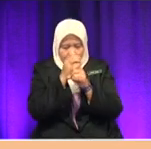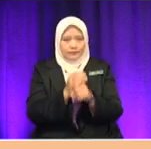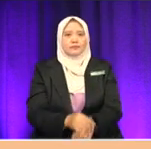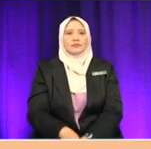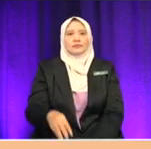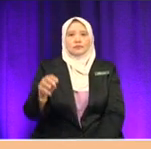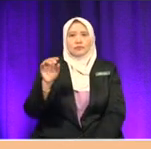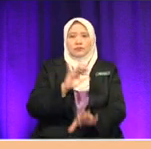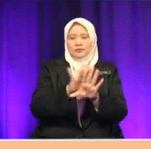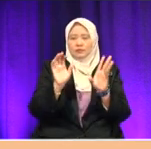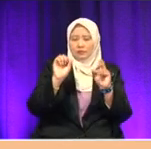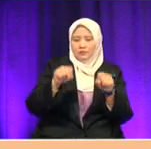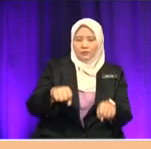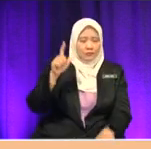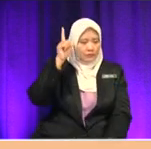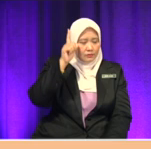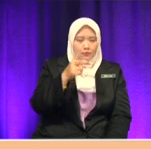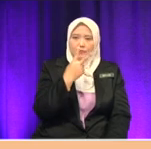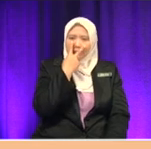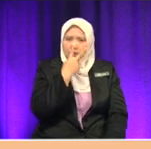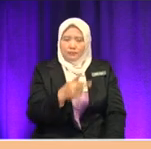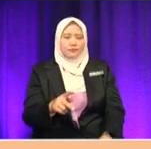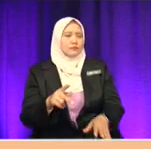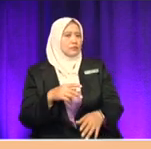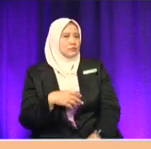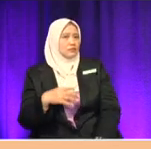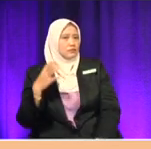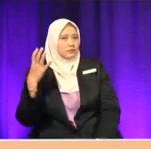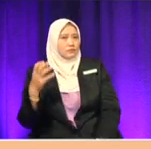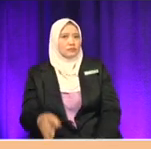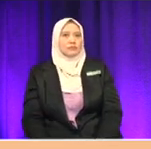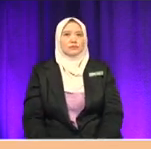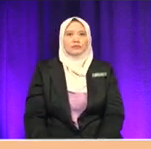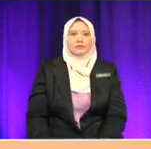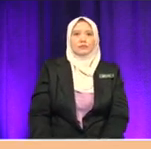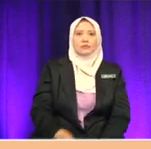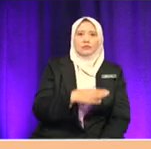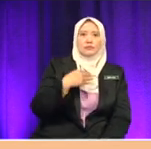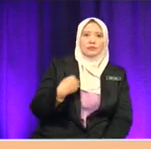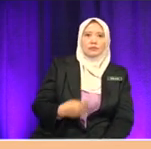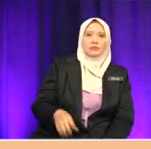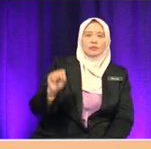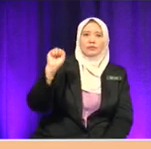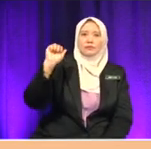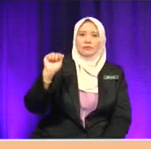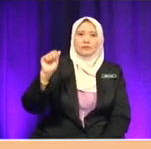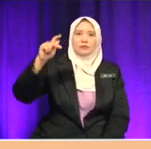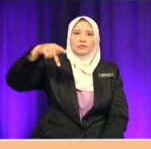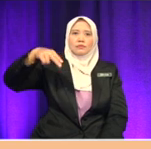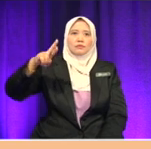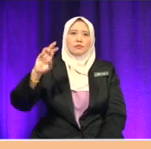dengan mata kasar. Tapi makroskopik kita dapat lihat dengan mata kasar. Seterusnya adalah saprofit dan juga parasit.